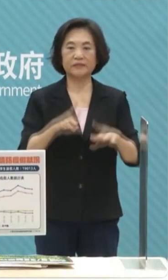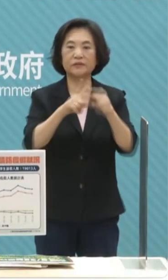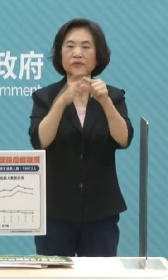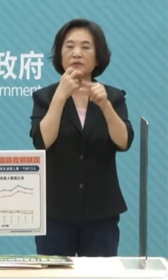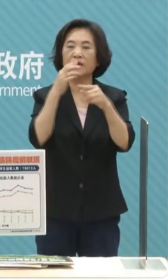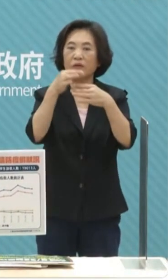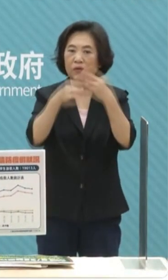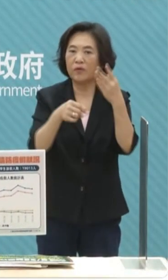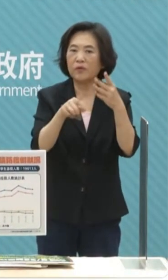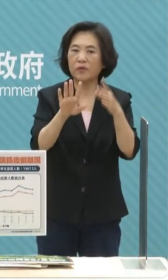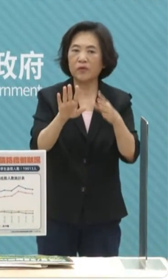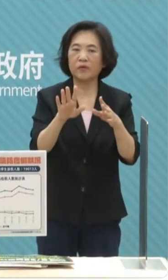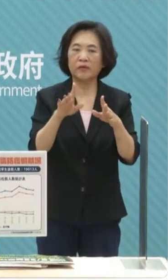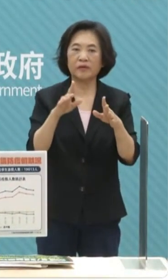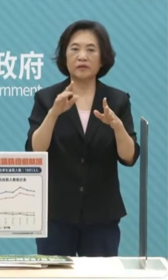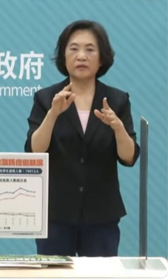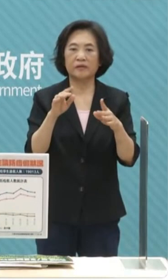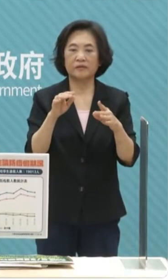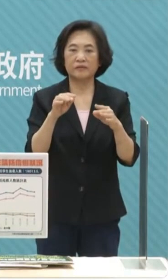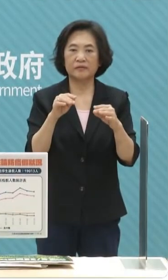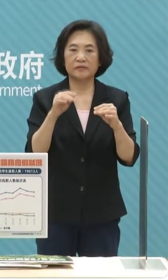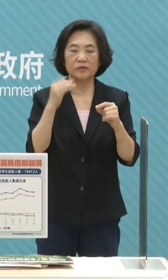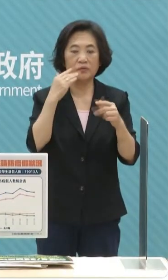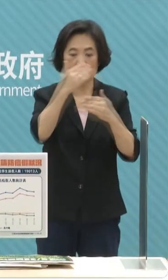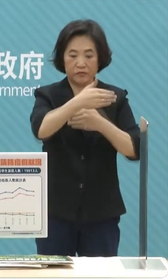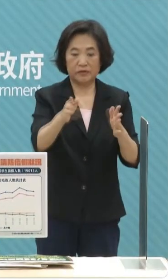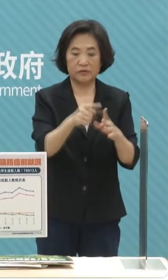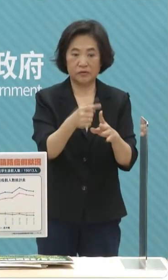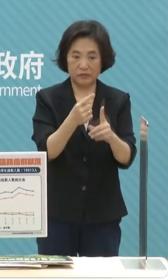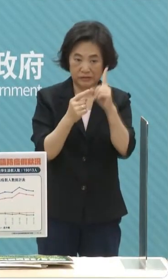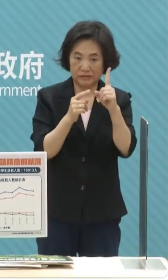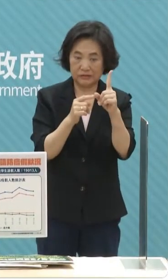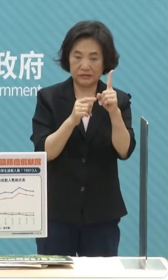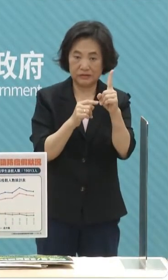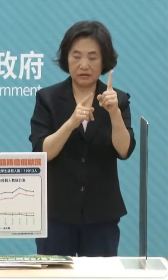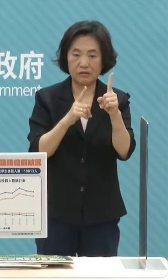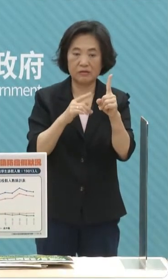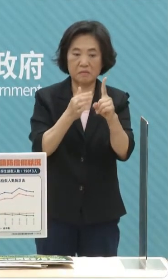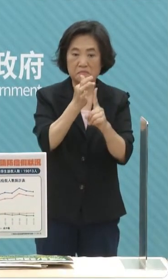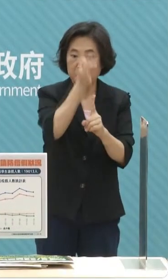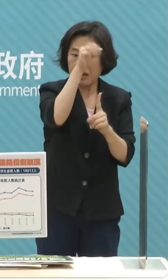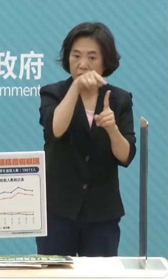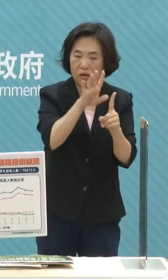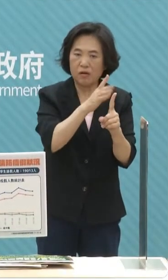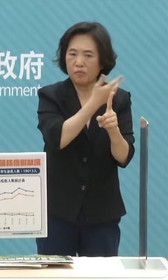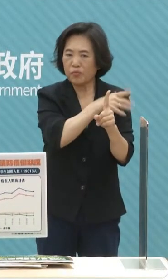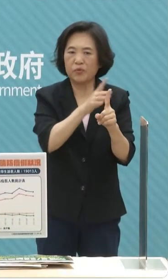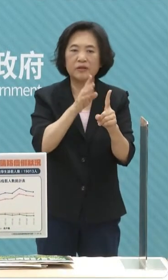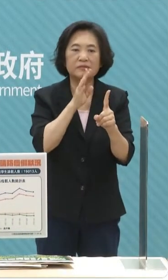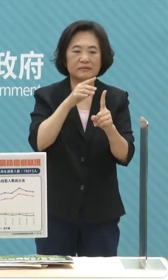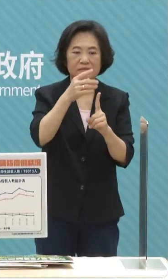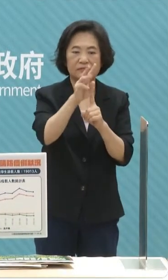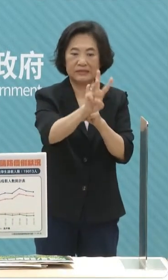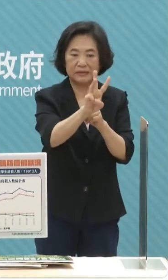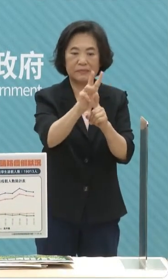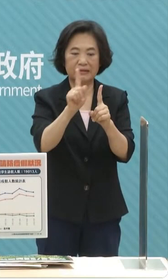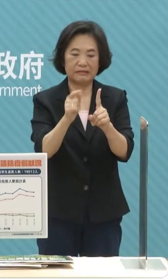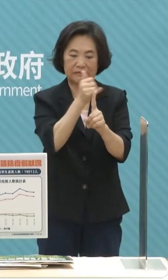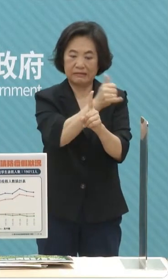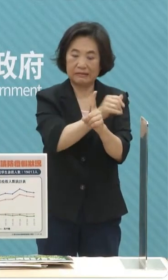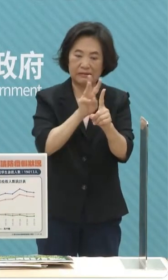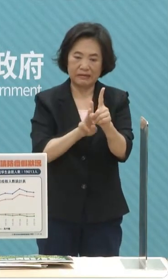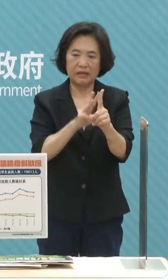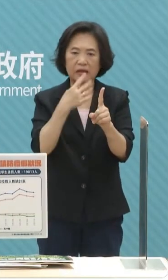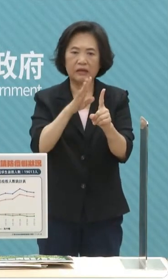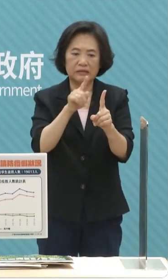央的规定，你知道吗？你说一同班同学一个确诊，不管是九宫格啦，或者其他同学吓